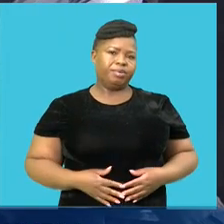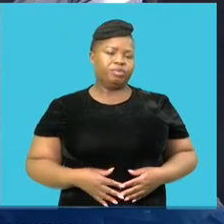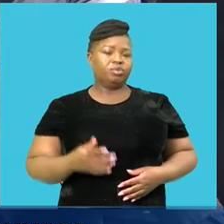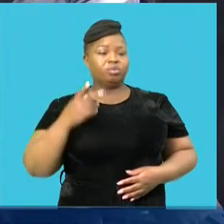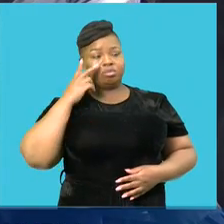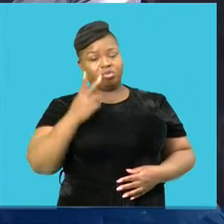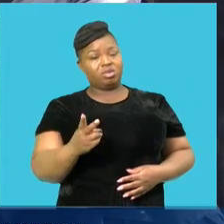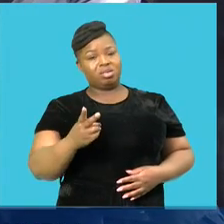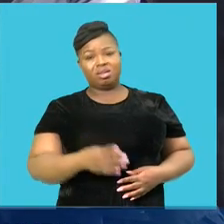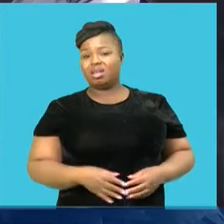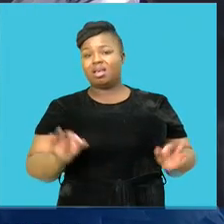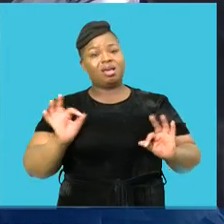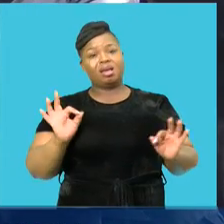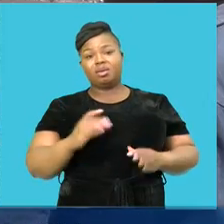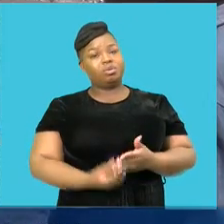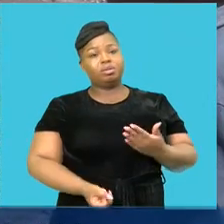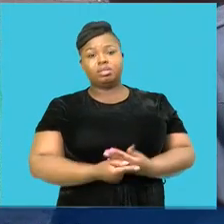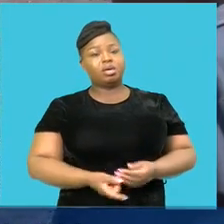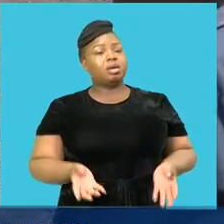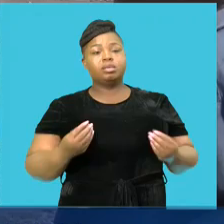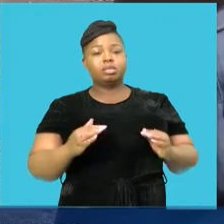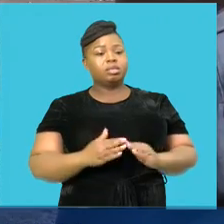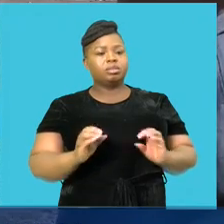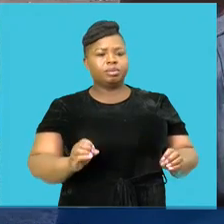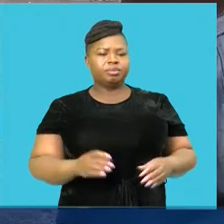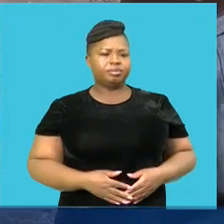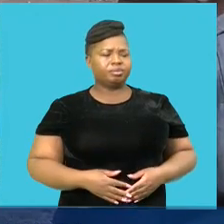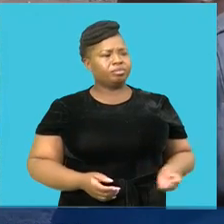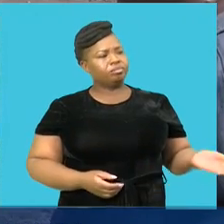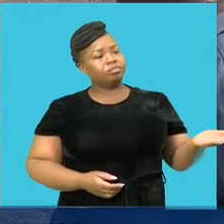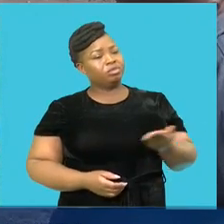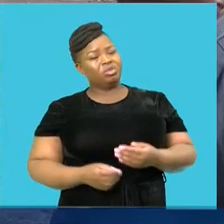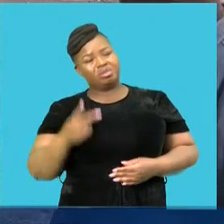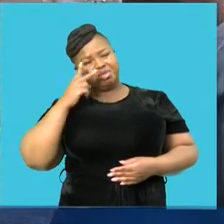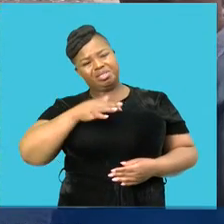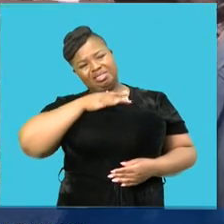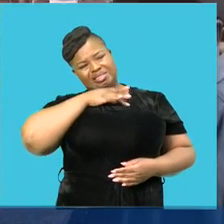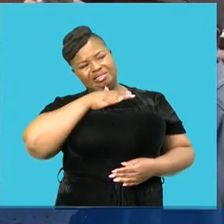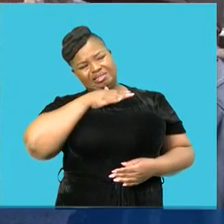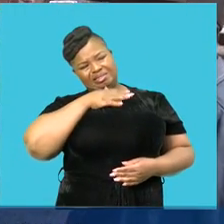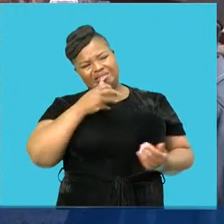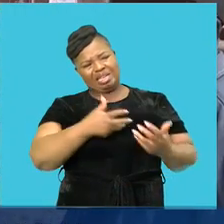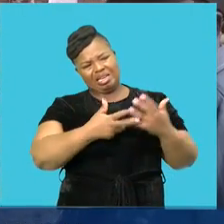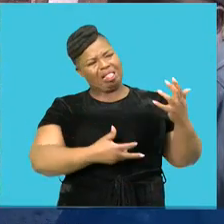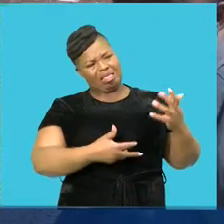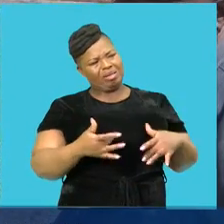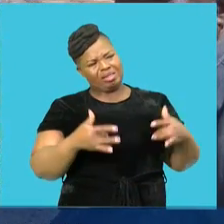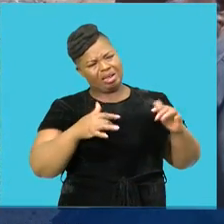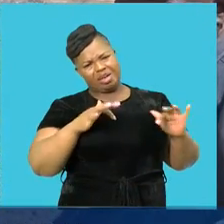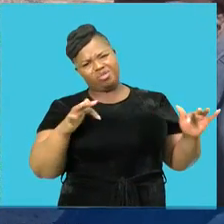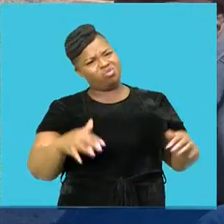sijongile akukho nto eyenzekayo asinazindlu akusinto ayifana nohlala abanye kwendlela emdakanga ngayo nje ayikho nje